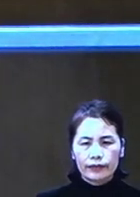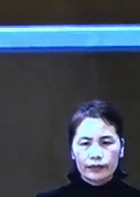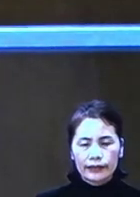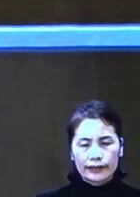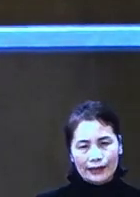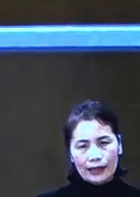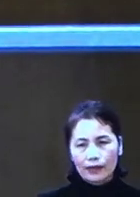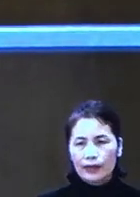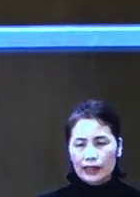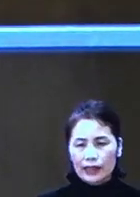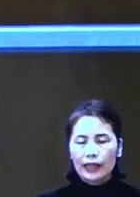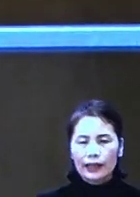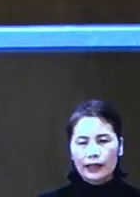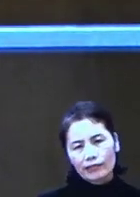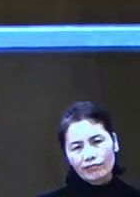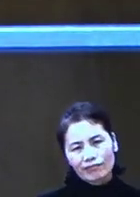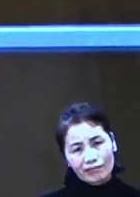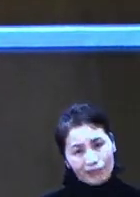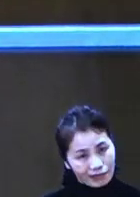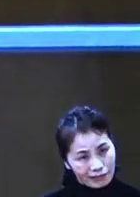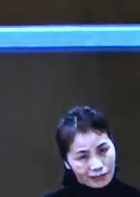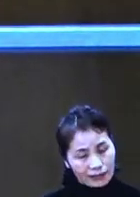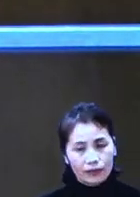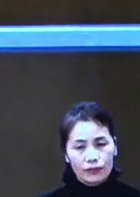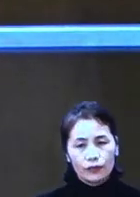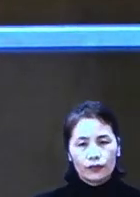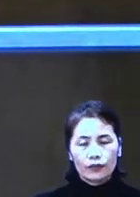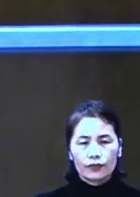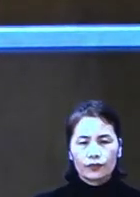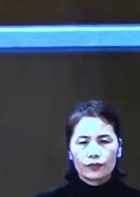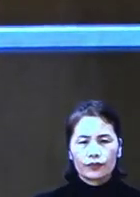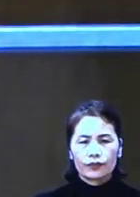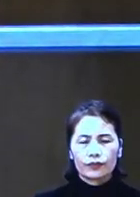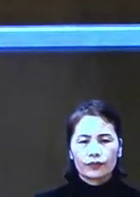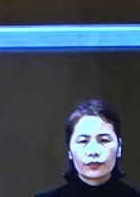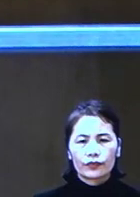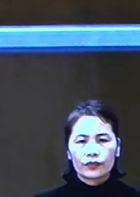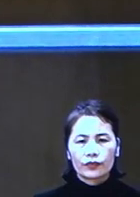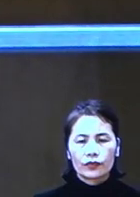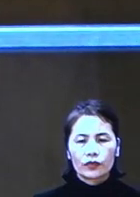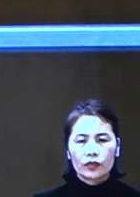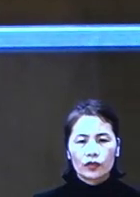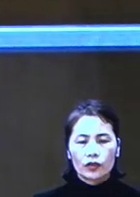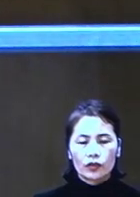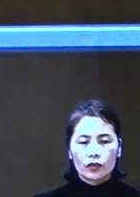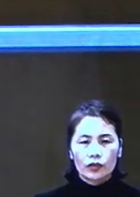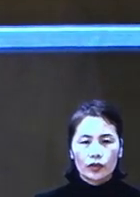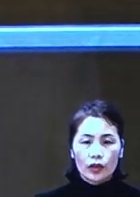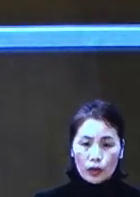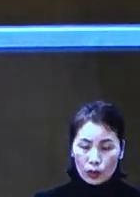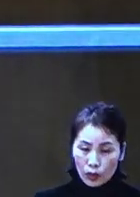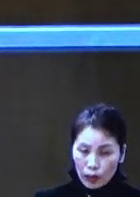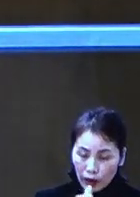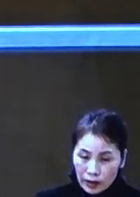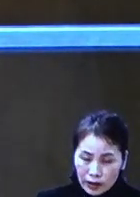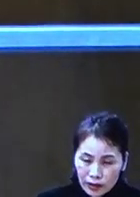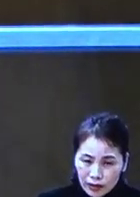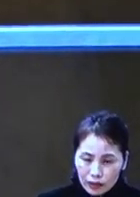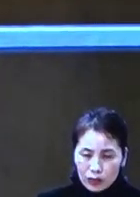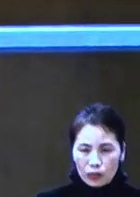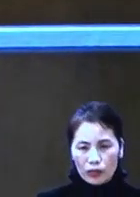제대로 돌아가지 못하는 상황에서도 주어진 기회를 잡기는커녕 시종일관